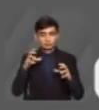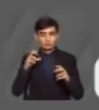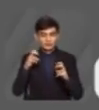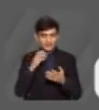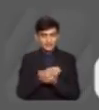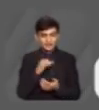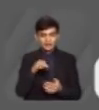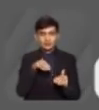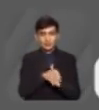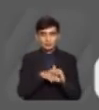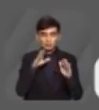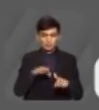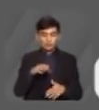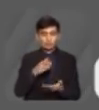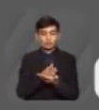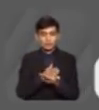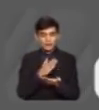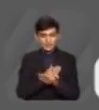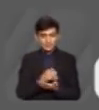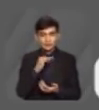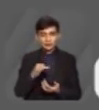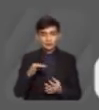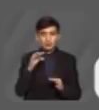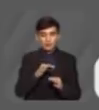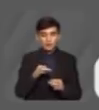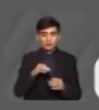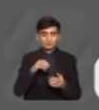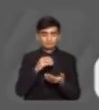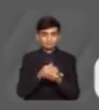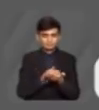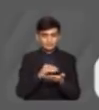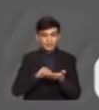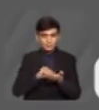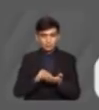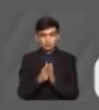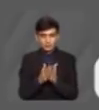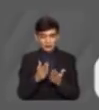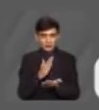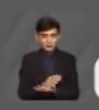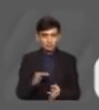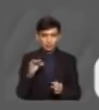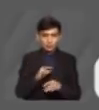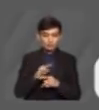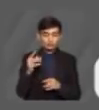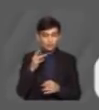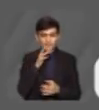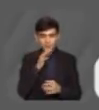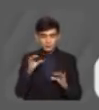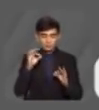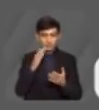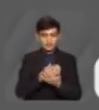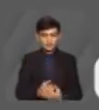офисе инженерно-авиационной службы. А учет агрегатов вести по записям в бортовых журналах и формулярах агрегатов.